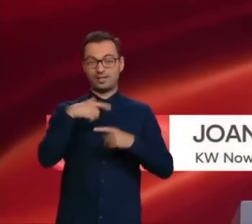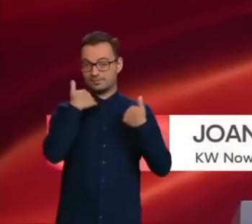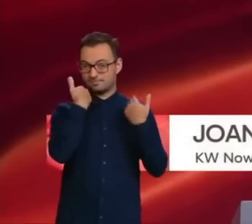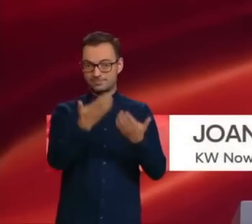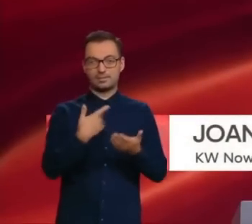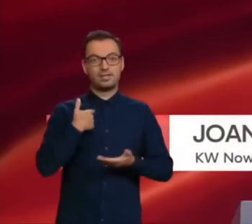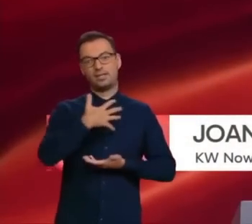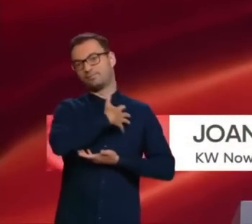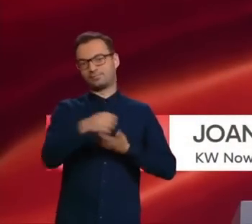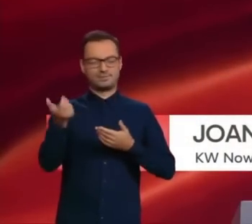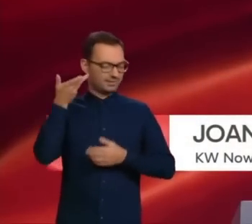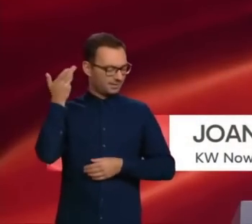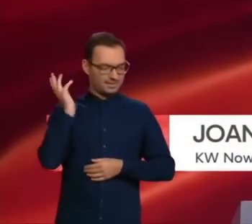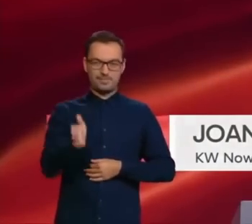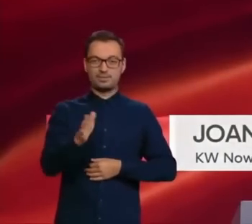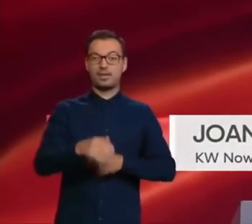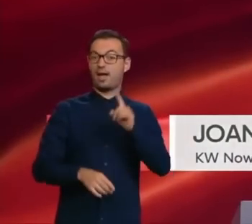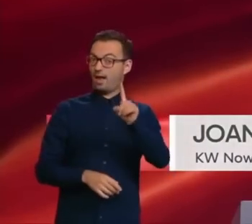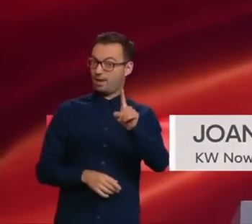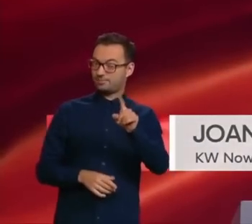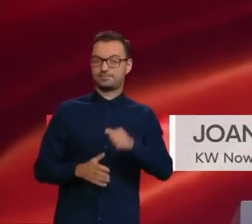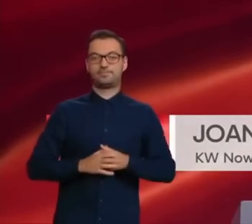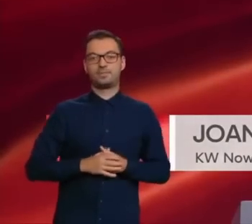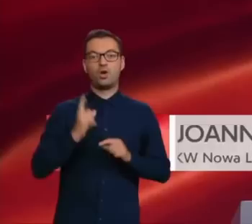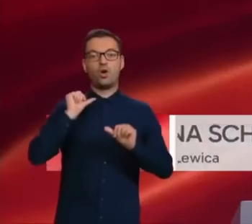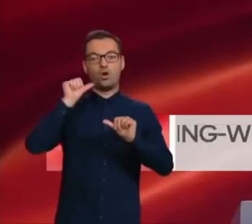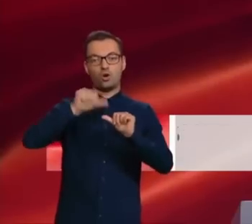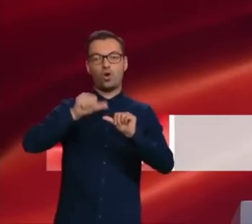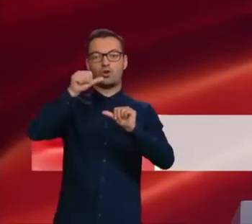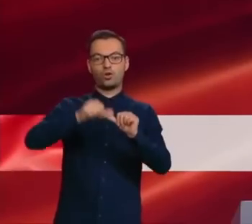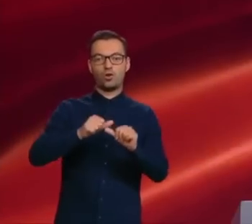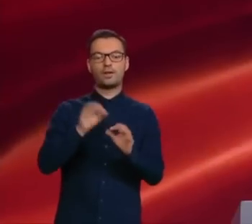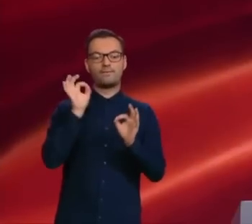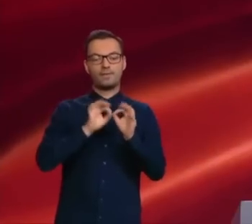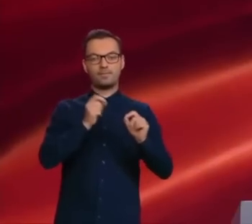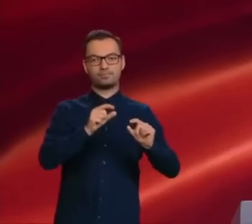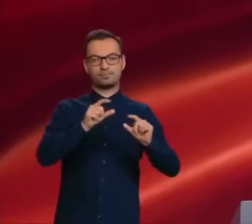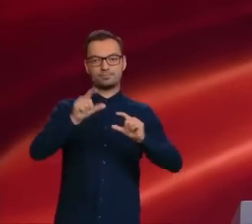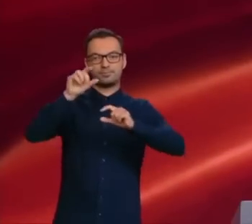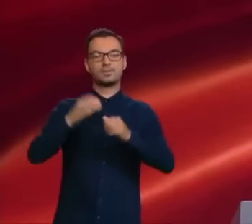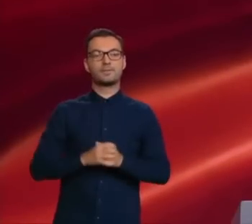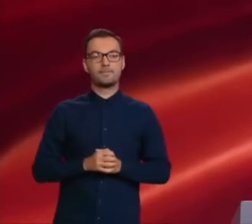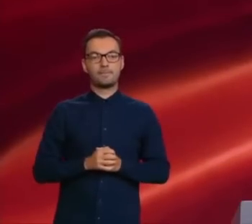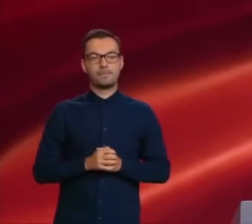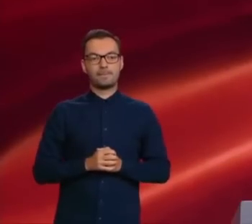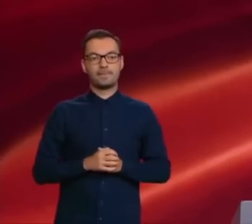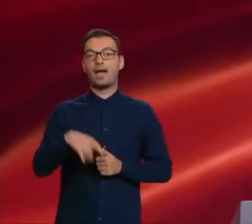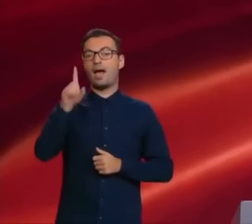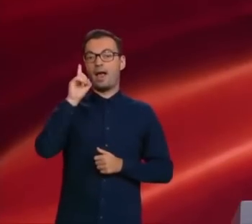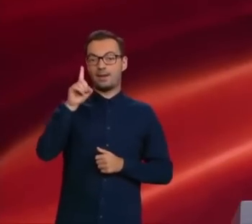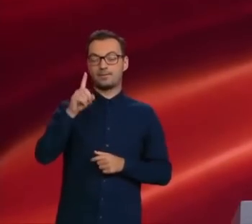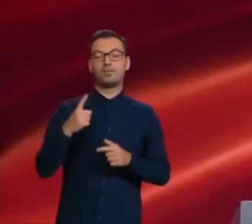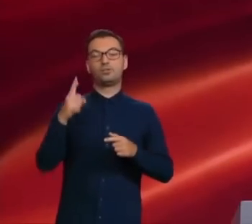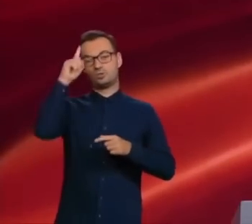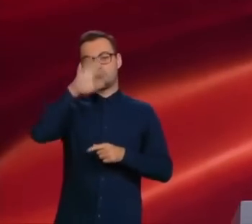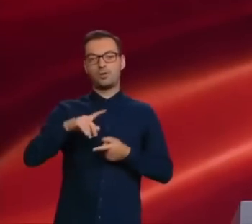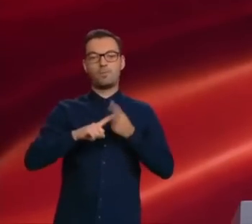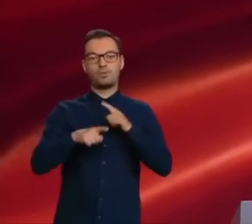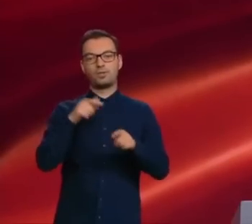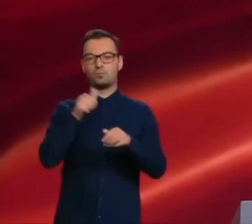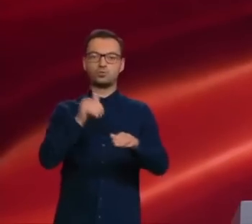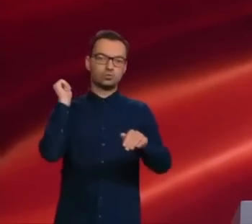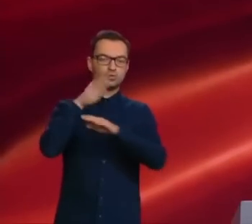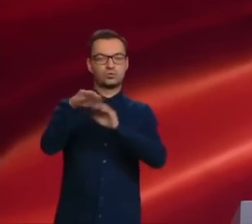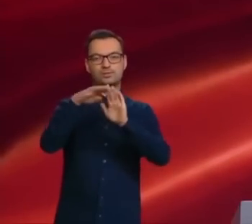nie zostanie odebrane, ale będzie co roku waloryzowane. Ale polityka społeczna musi być systemowa. Nie wystarczy